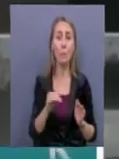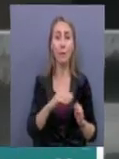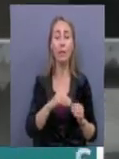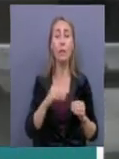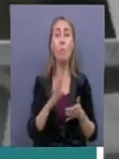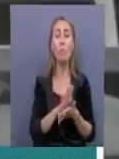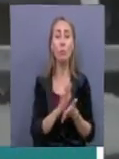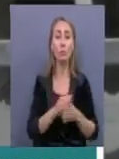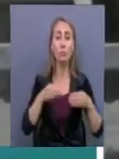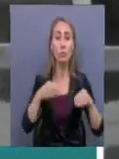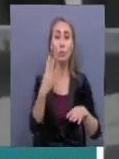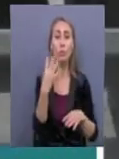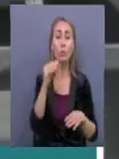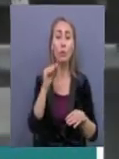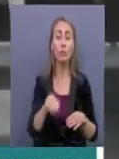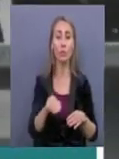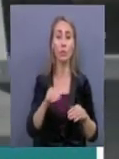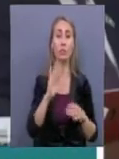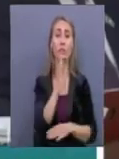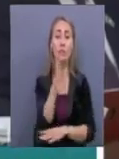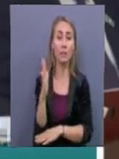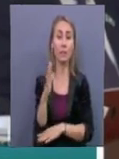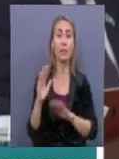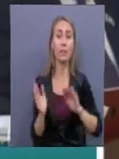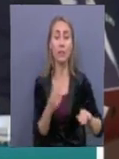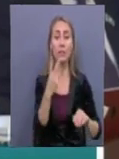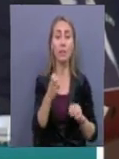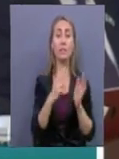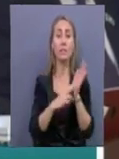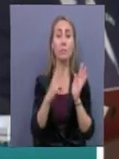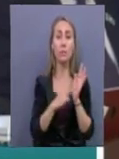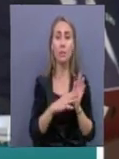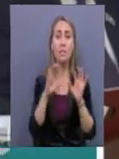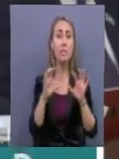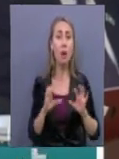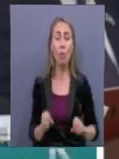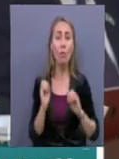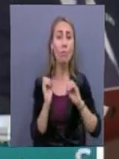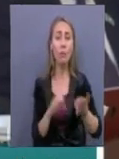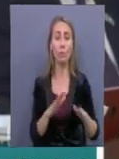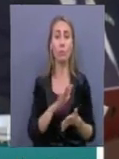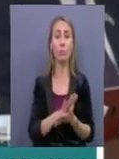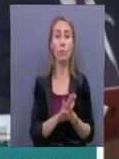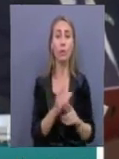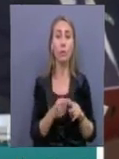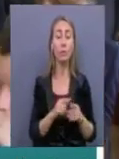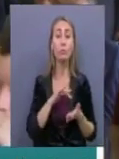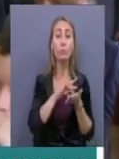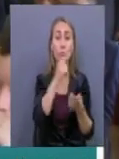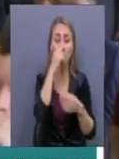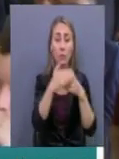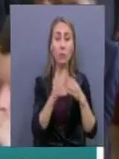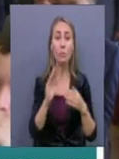үйілген қоқыс жойылыпты. Осылай жалғаса беретін құрғақ есептің өңір тұрғындары пікірімен үйлеспейтінін айтқан облыс әкімі Ермек Боранбайұлы